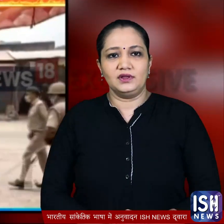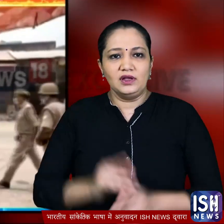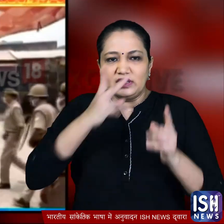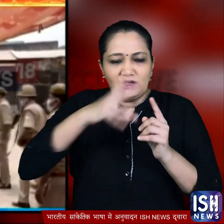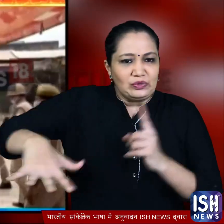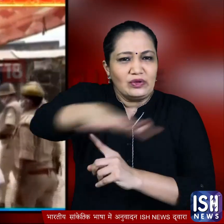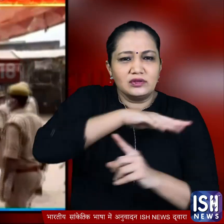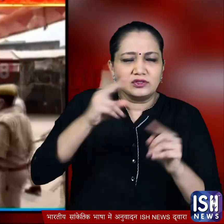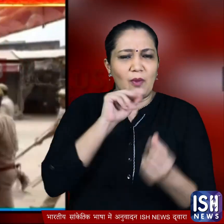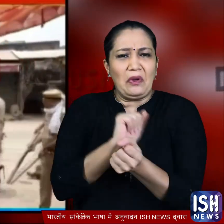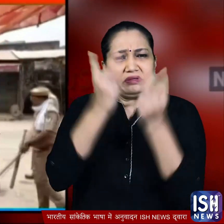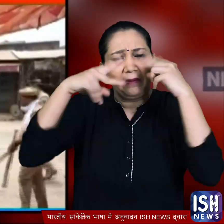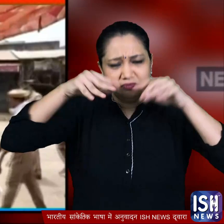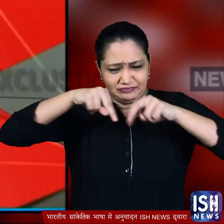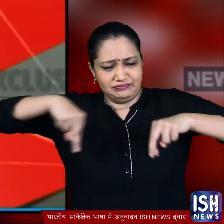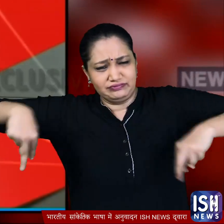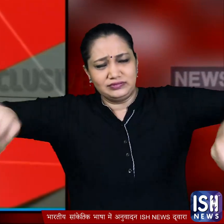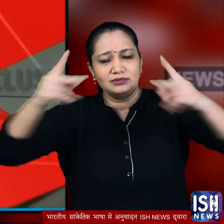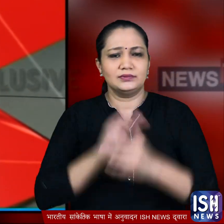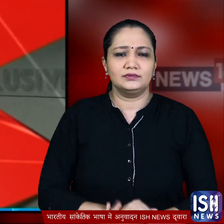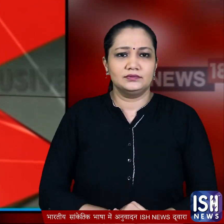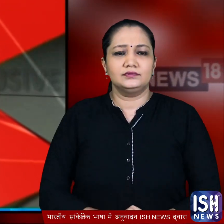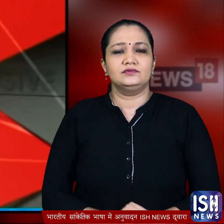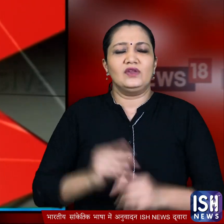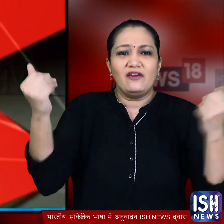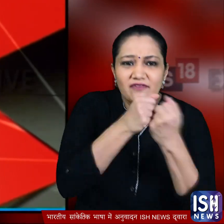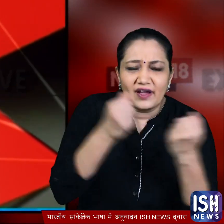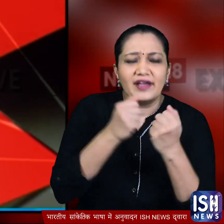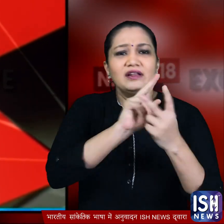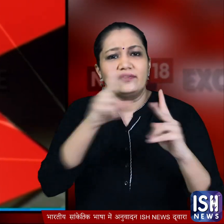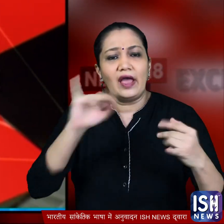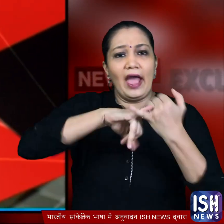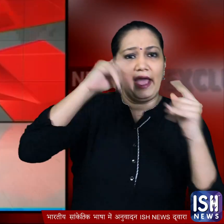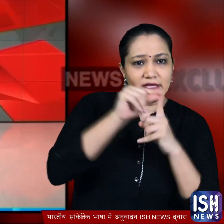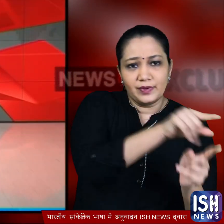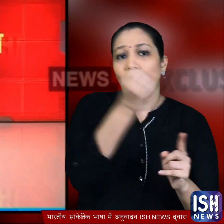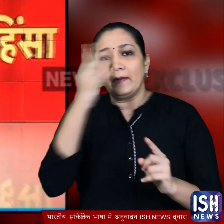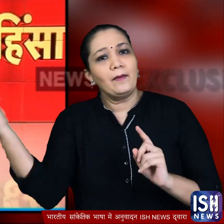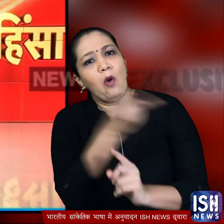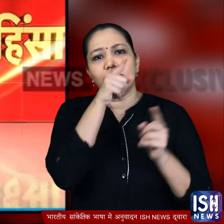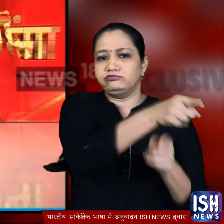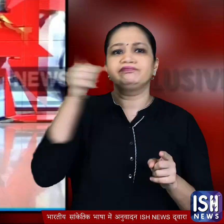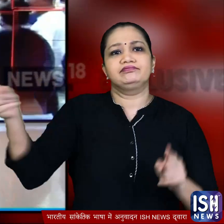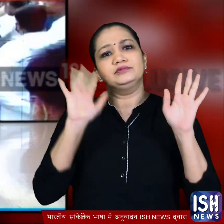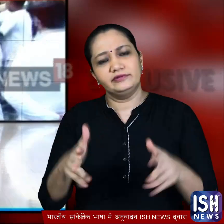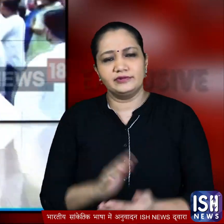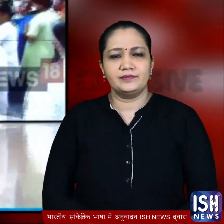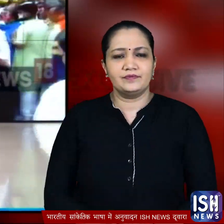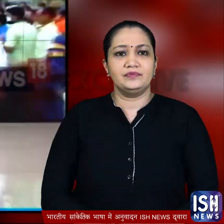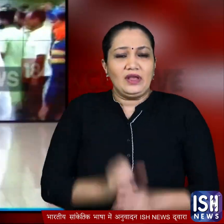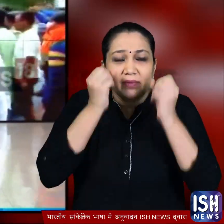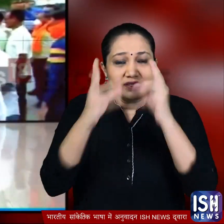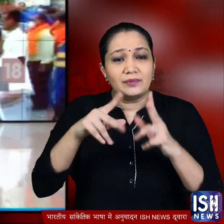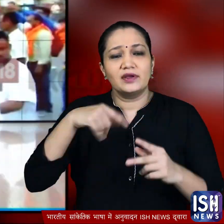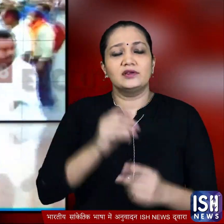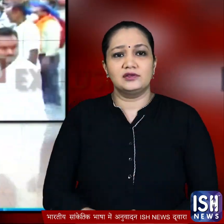तनाव को देखते हुए पुलिस की भारी तैनाती की गई। हालांकि हिंसा और हंगामे के आरोप समाजवादी पार्टी और बीजेपी दोनों पर ही लगे, लेकिन हिंसा की